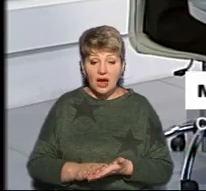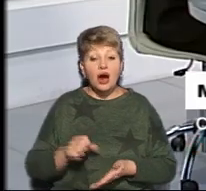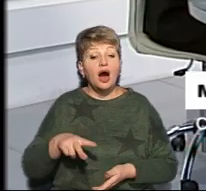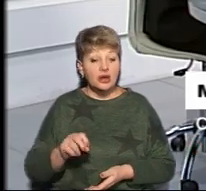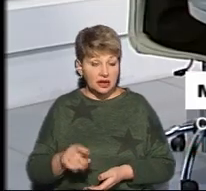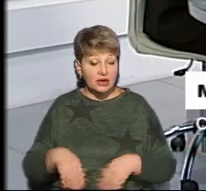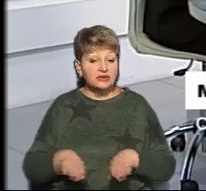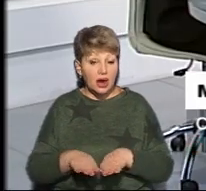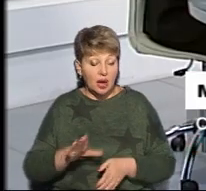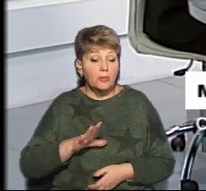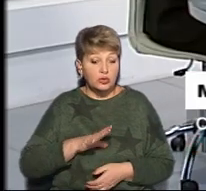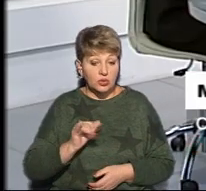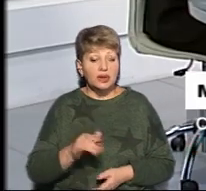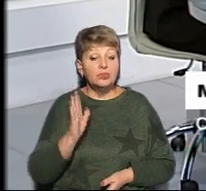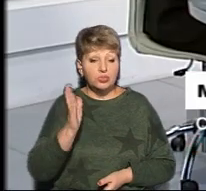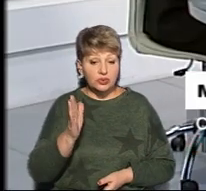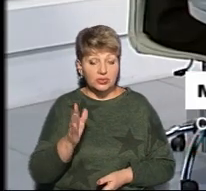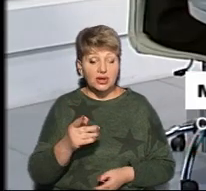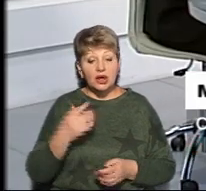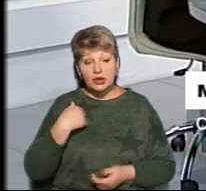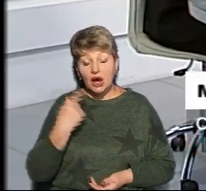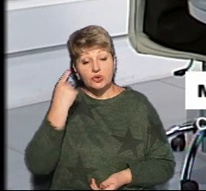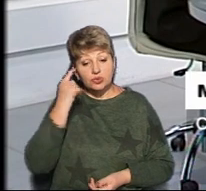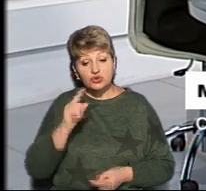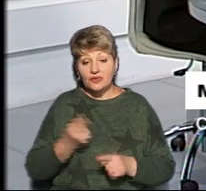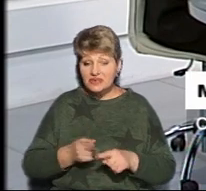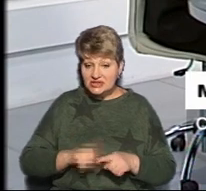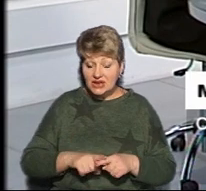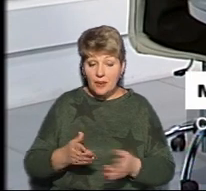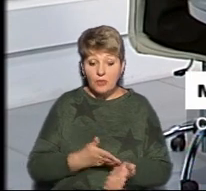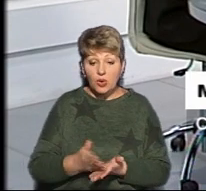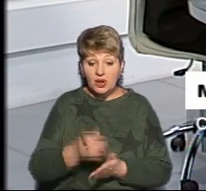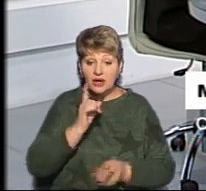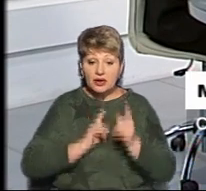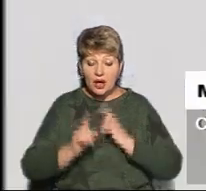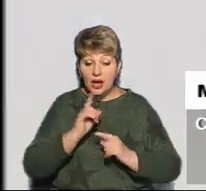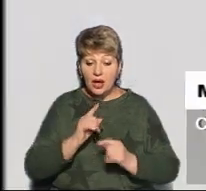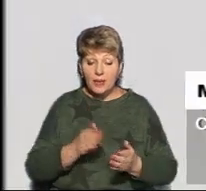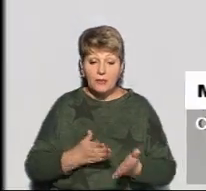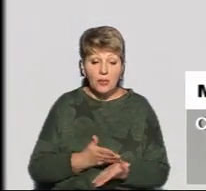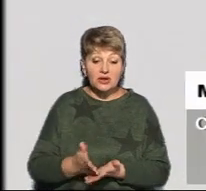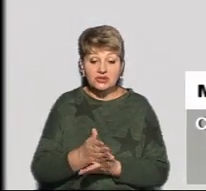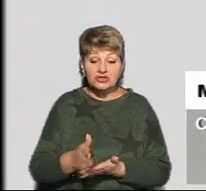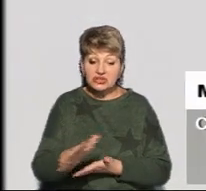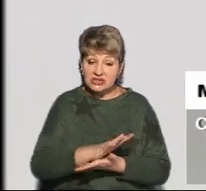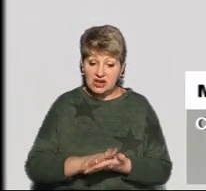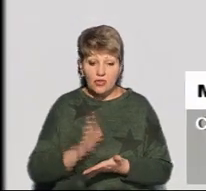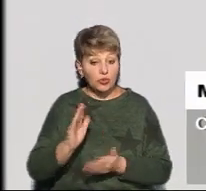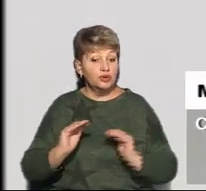так було і, я думаю, так буде. Я думаю, що в цій обласній раді політичних заяв буде дещо менше. Я думаю, що якоїсь